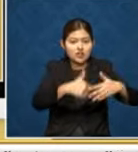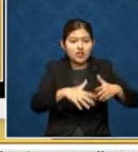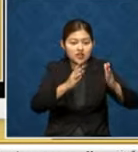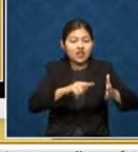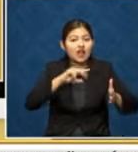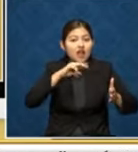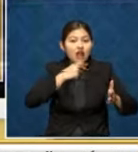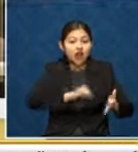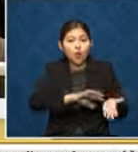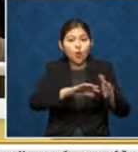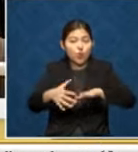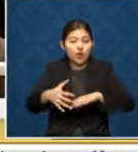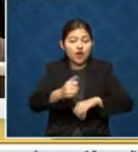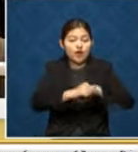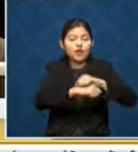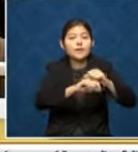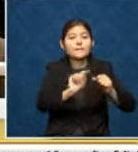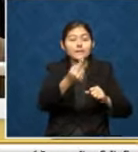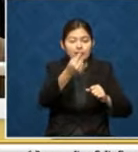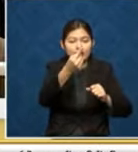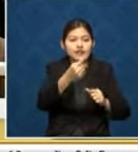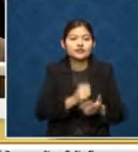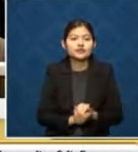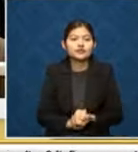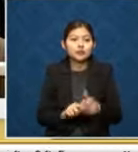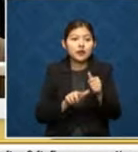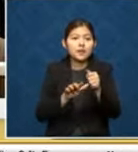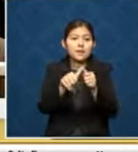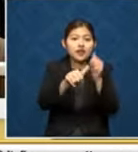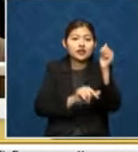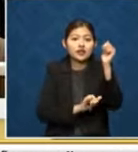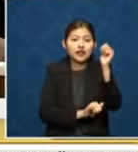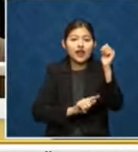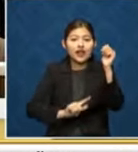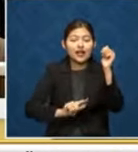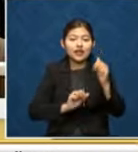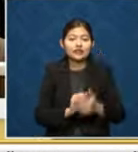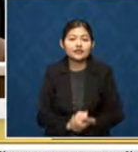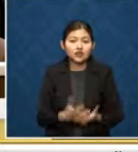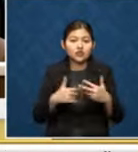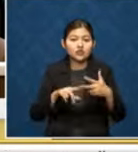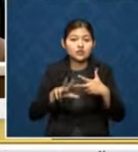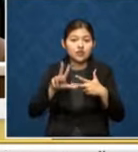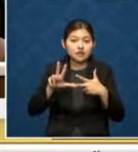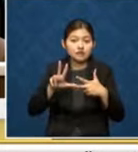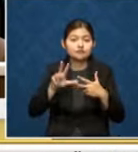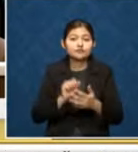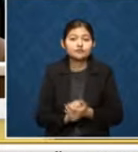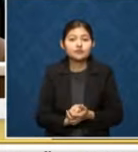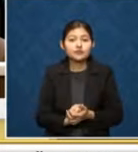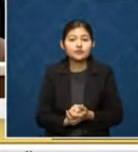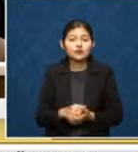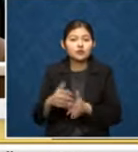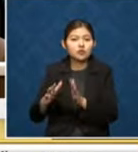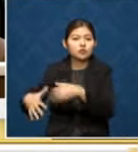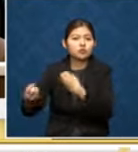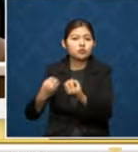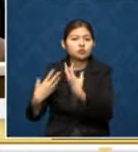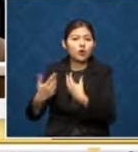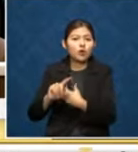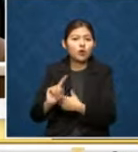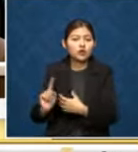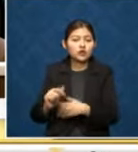าให้กับโรงเรียนบ้านบุดีตำบลบุดีอำเภอเมืองจังหวัดยะลาส่วนเรื่องที่3นะครับผมก็ได้รับการร้องเรียนจ